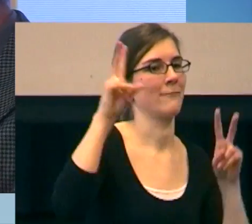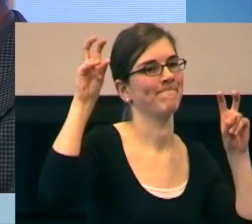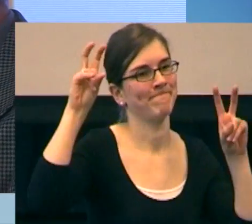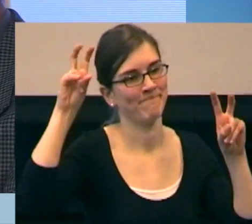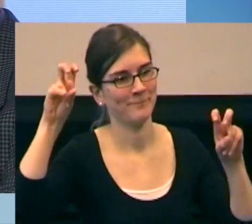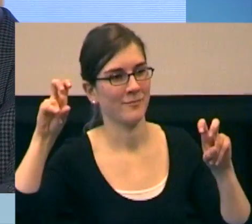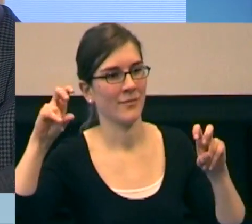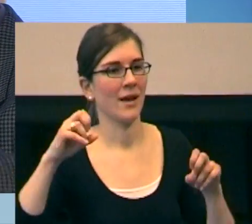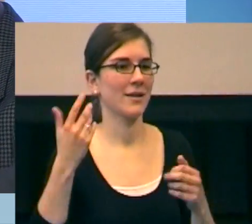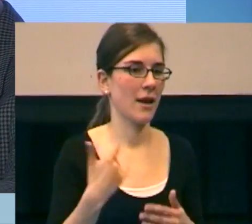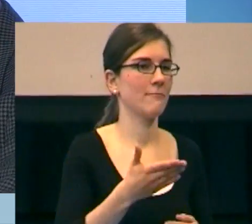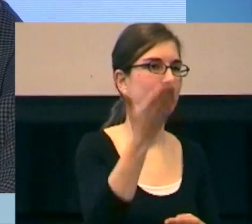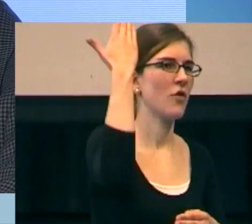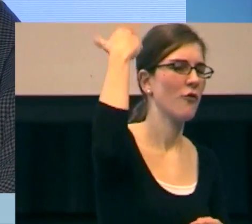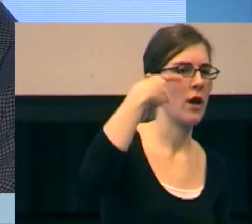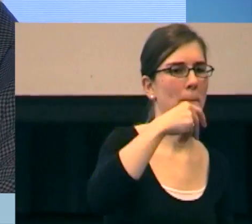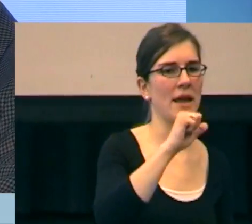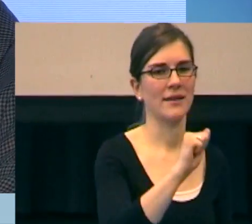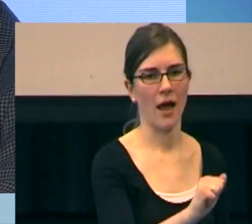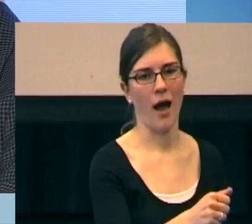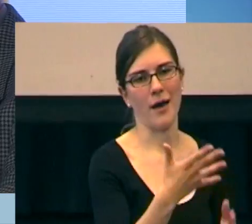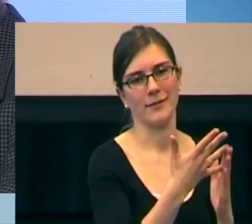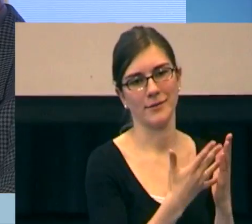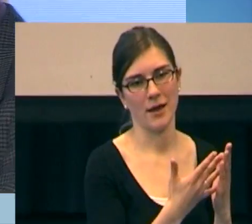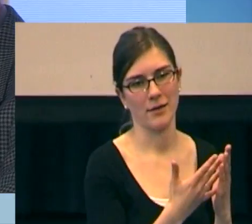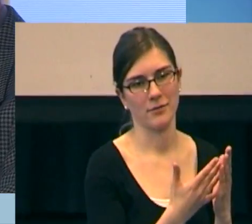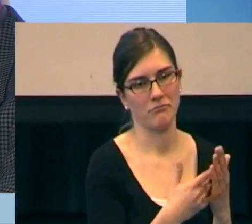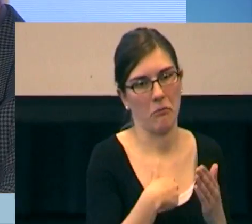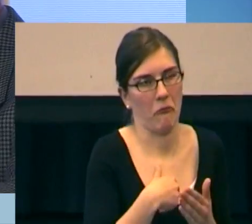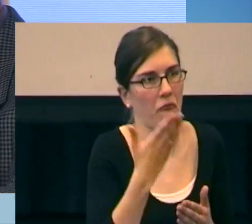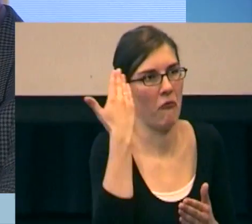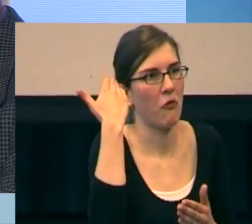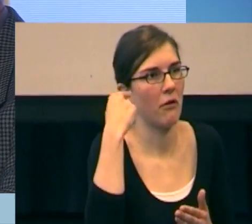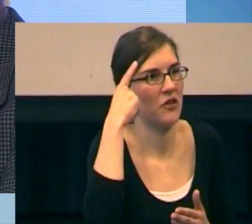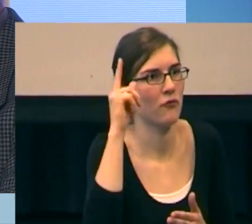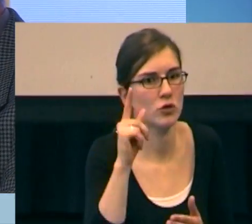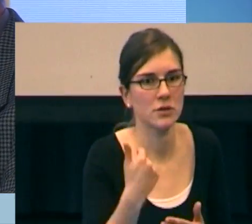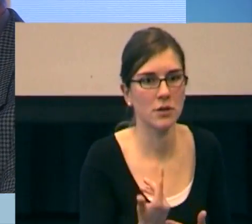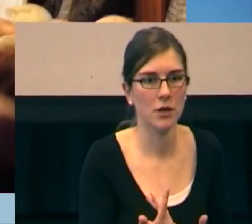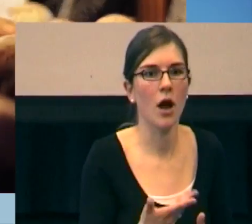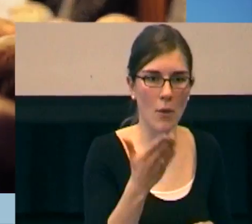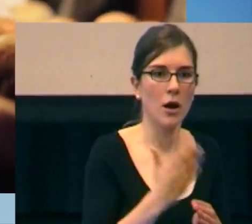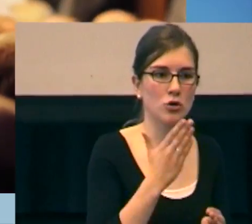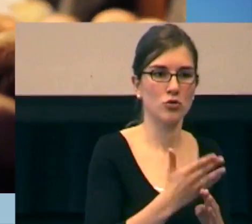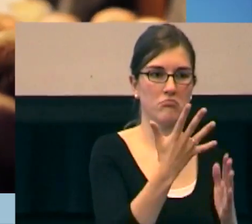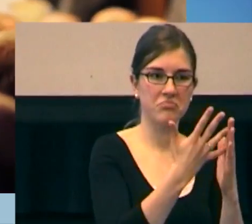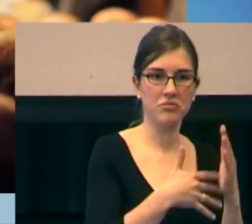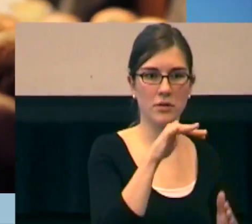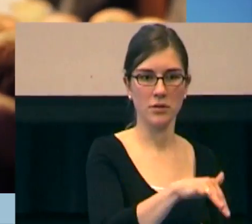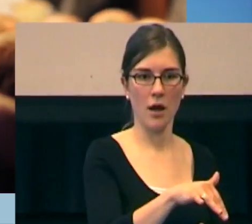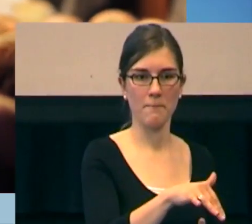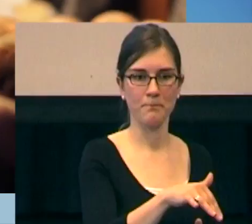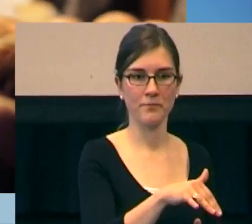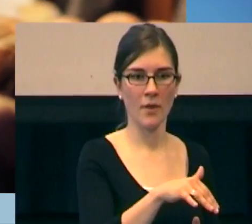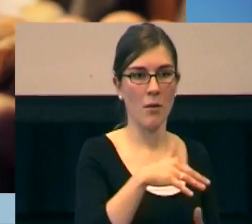Test gab seinerzeit schon war mir nicht bekannt wurde auch nicht darauf hingewiesen bis dann